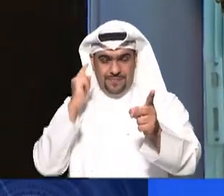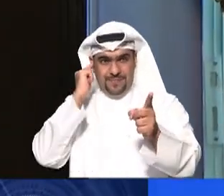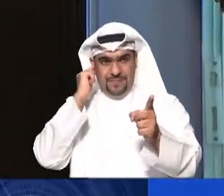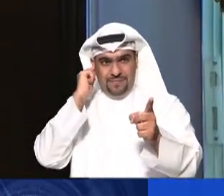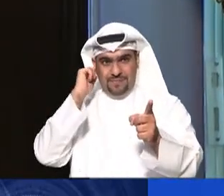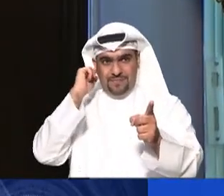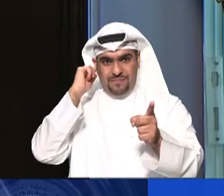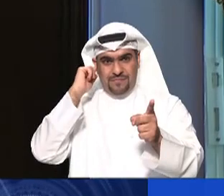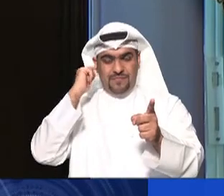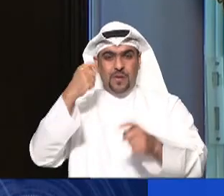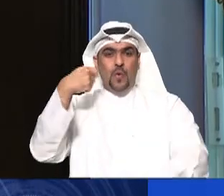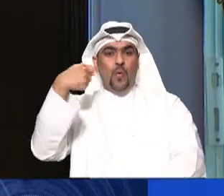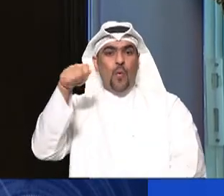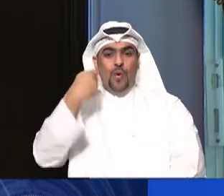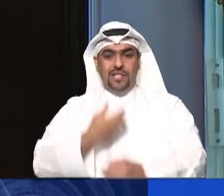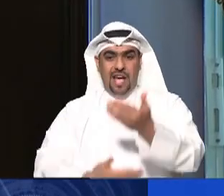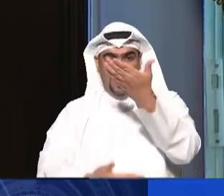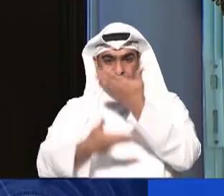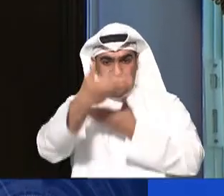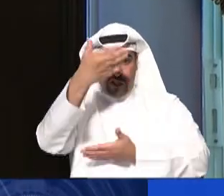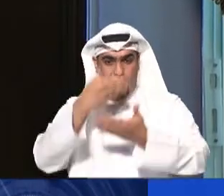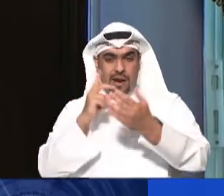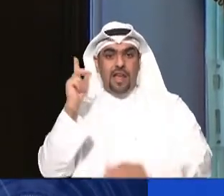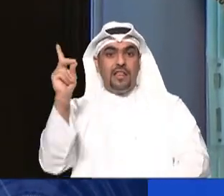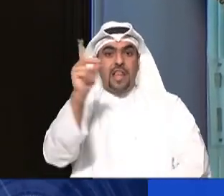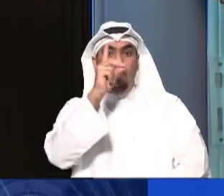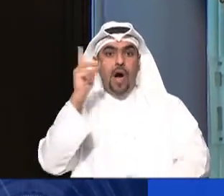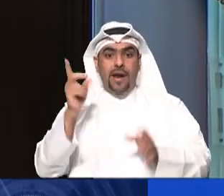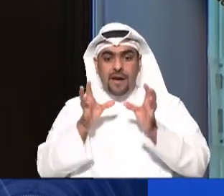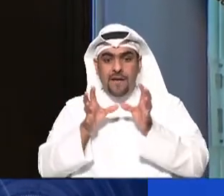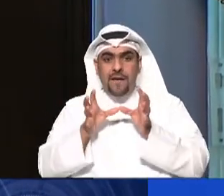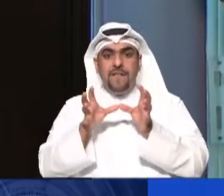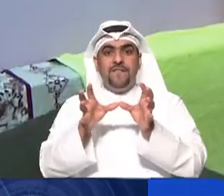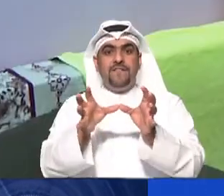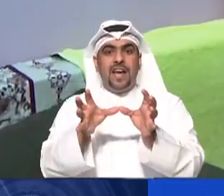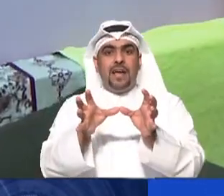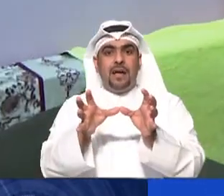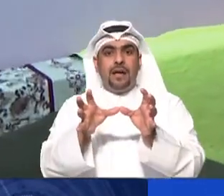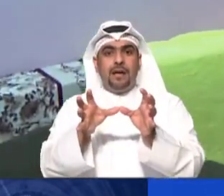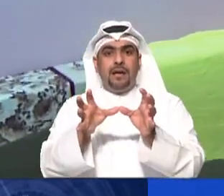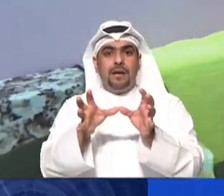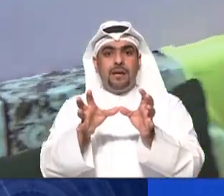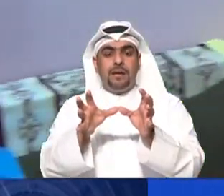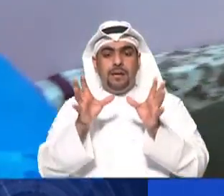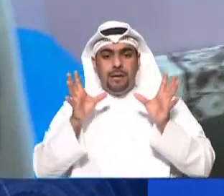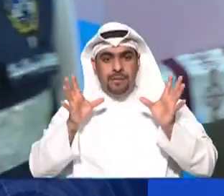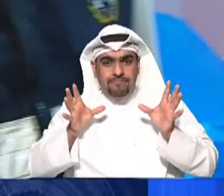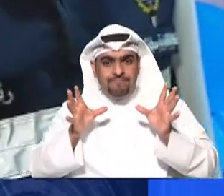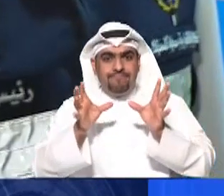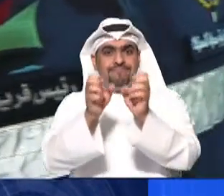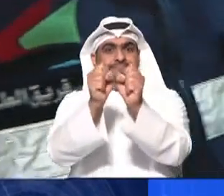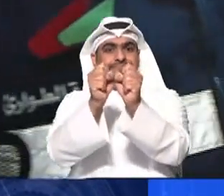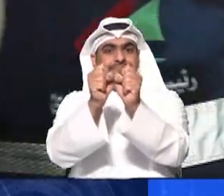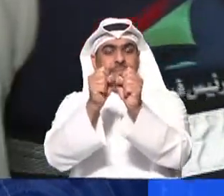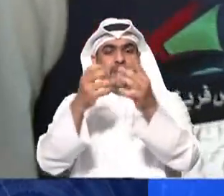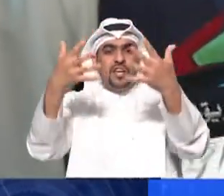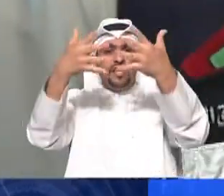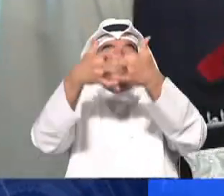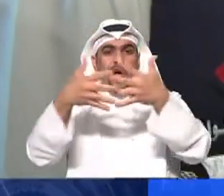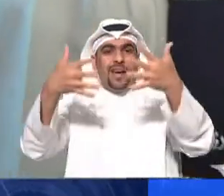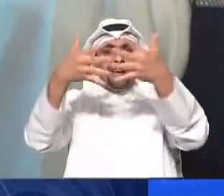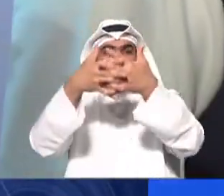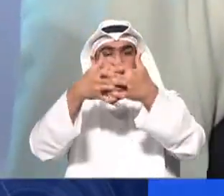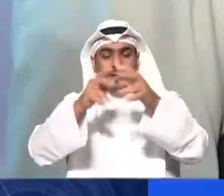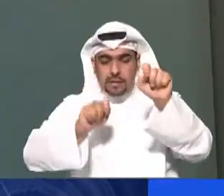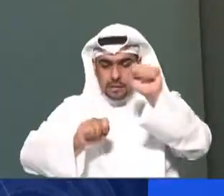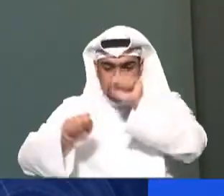طوارئ الكوت تمكن من ضبط أحد الشقق في تجارية في الفروانية، وهو يقوم في عمل غش تجاري